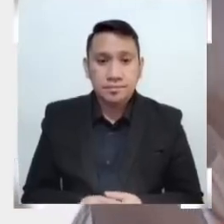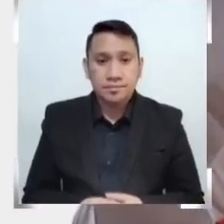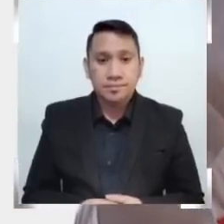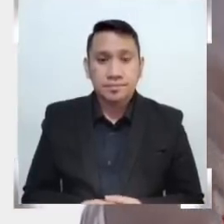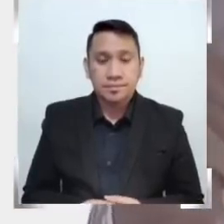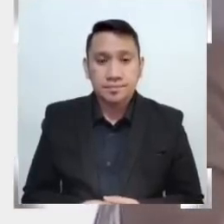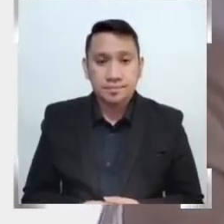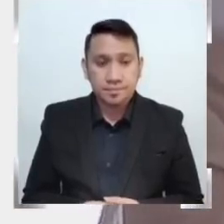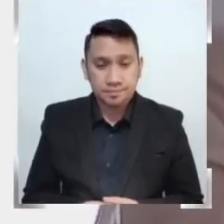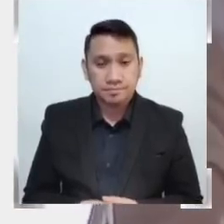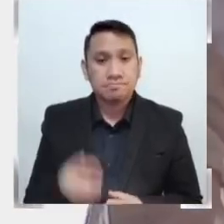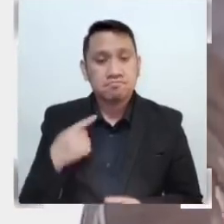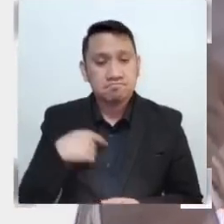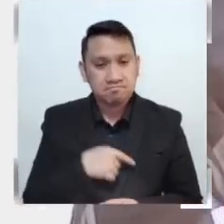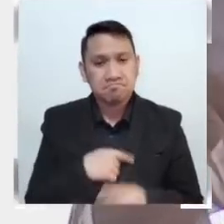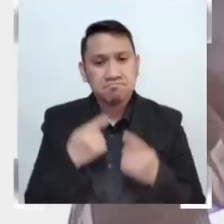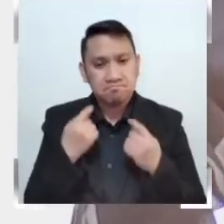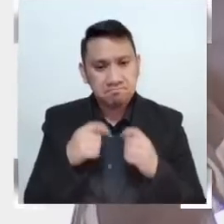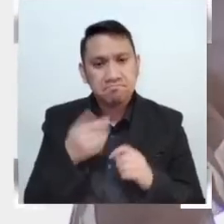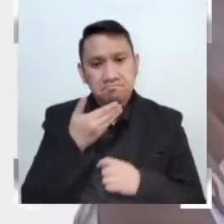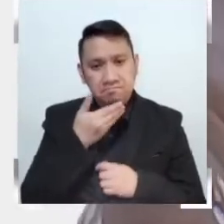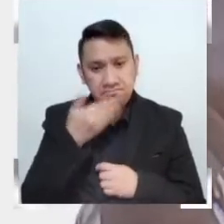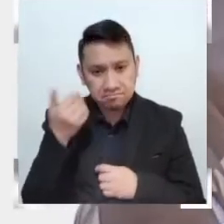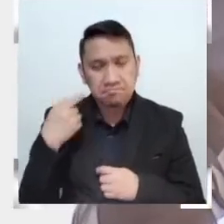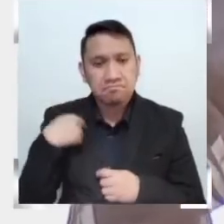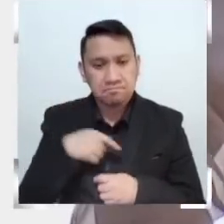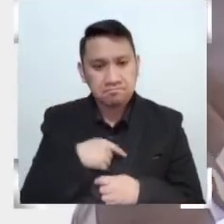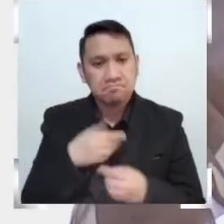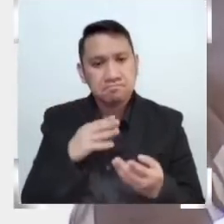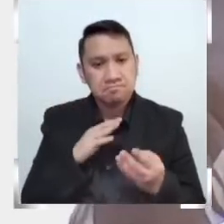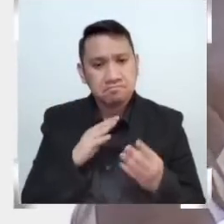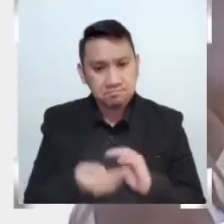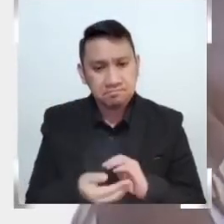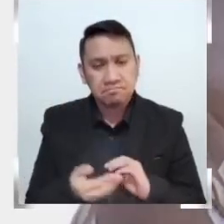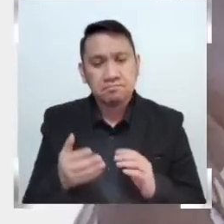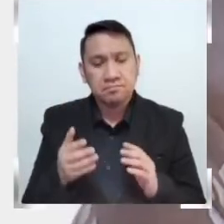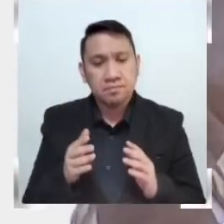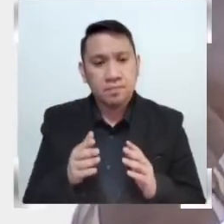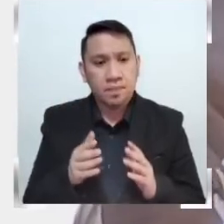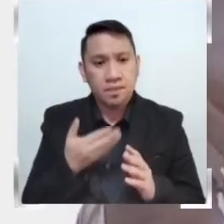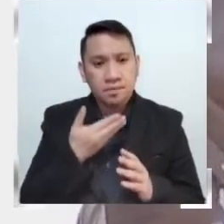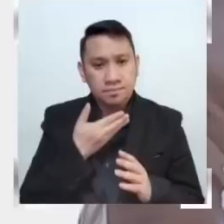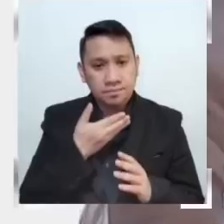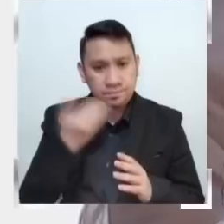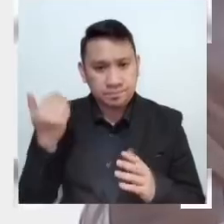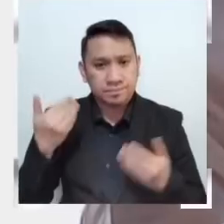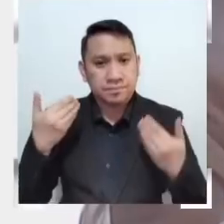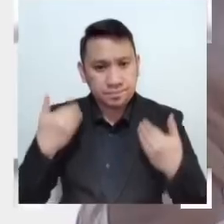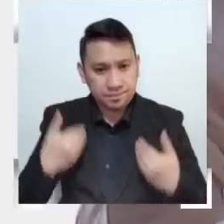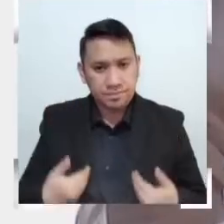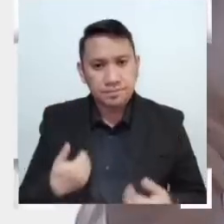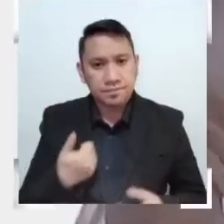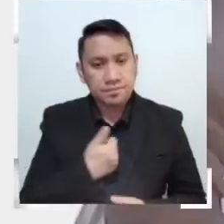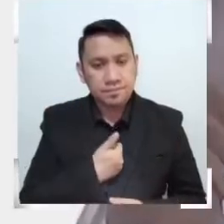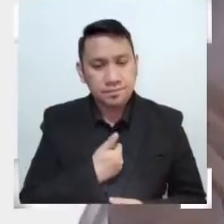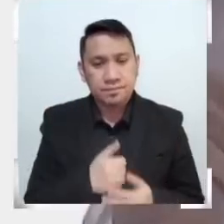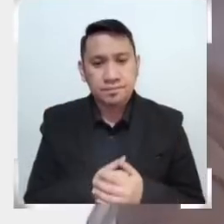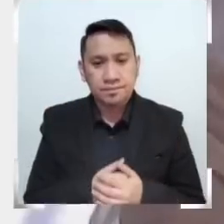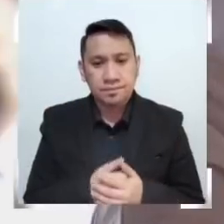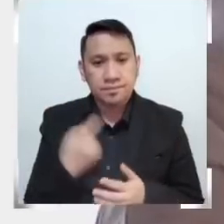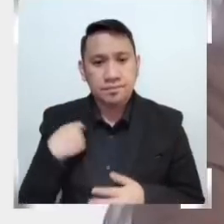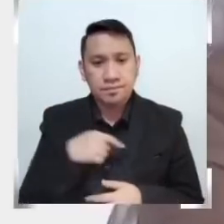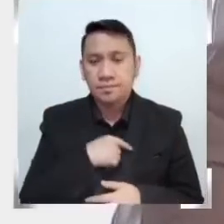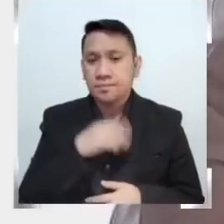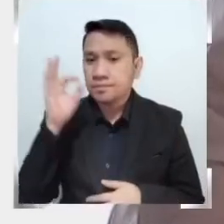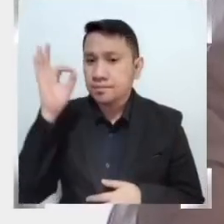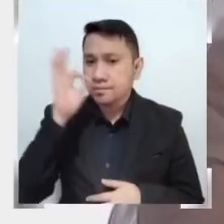Sikapin natin na maging pinakamahusay na uri ng ating mga sarili. Na maging Pilipino na